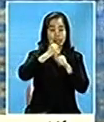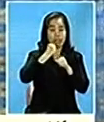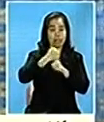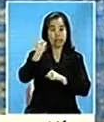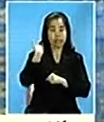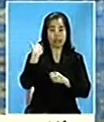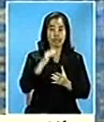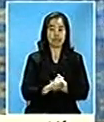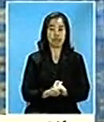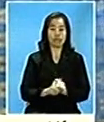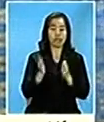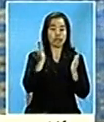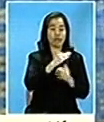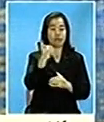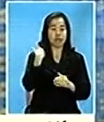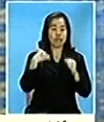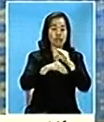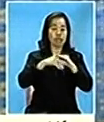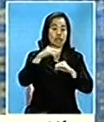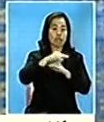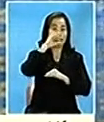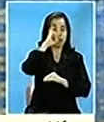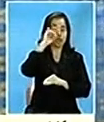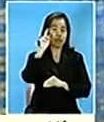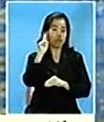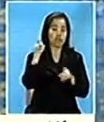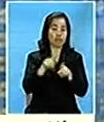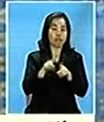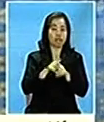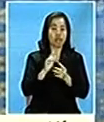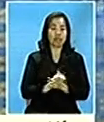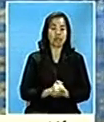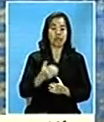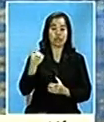Nike เนี่ยโครงงานนักศึกษาของมหาลัยแห่งหนึ่ง FedEx